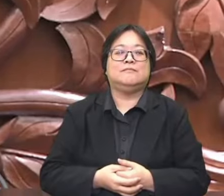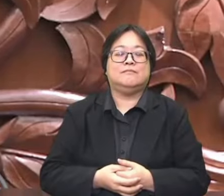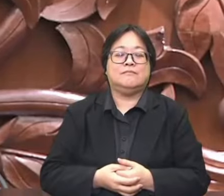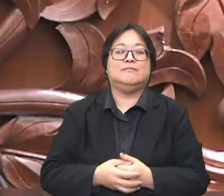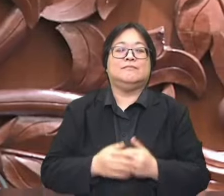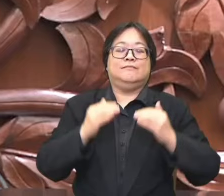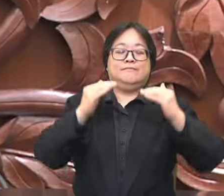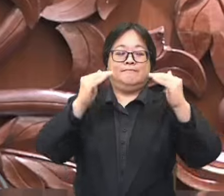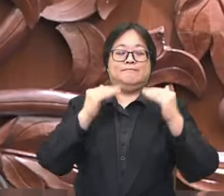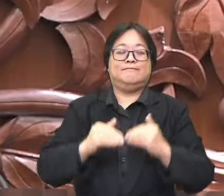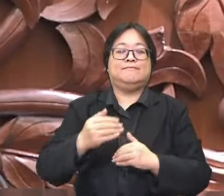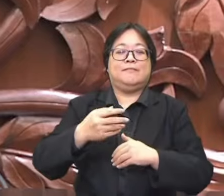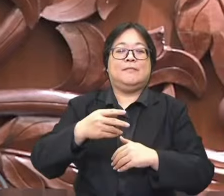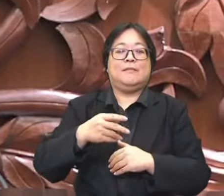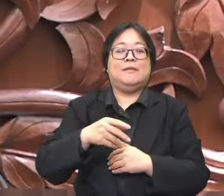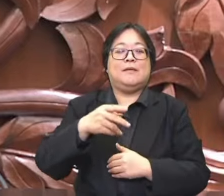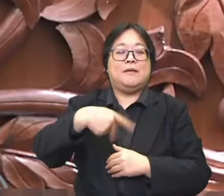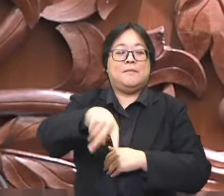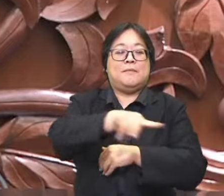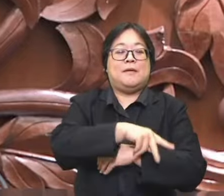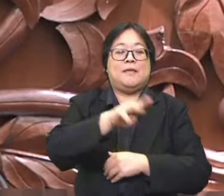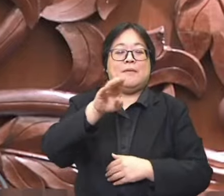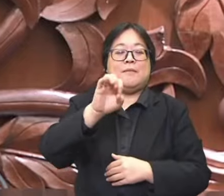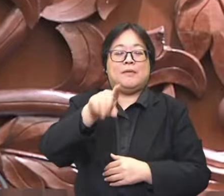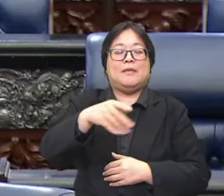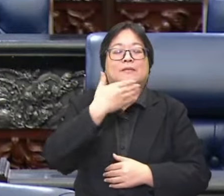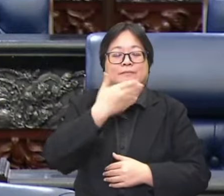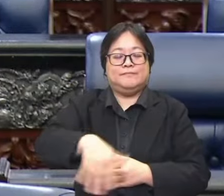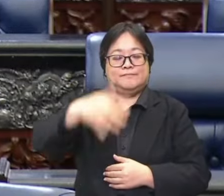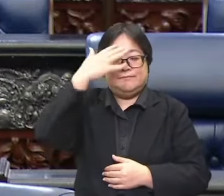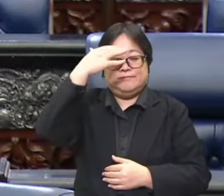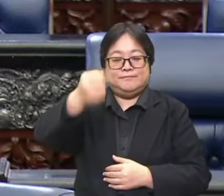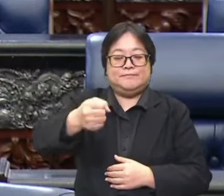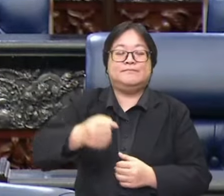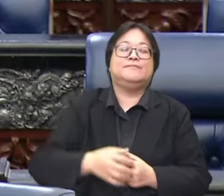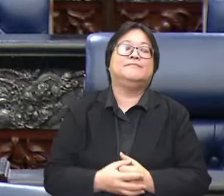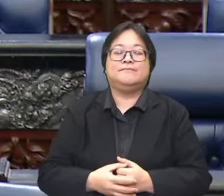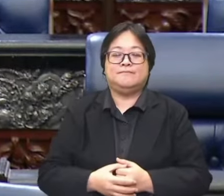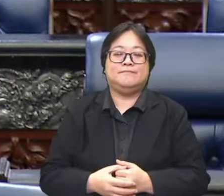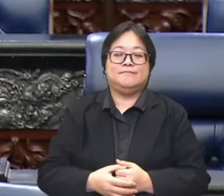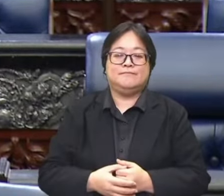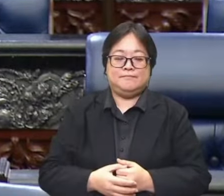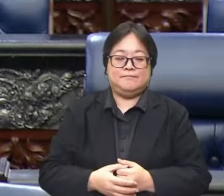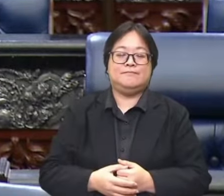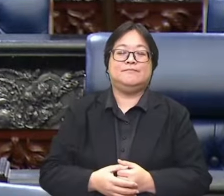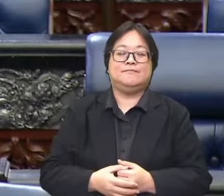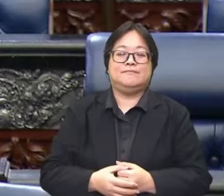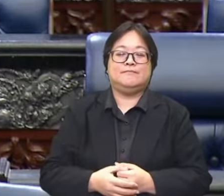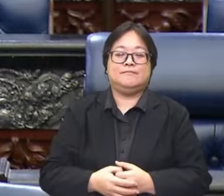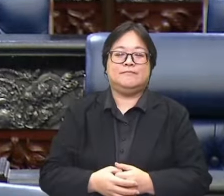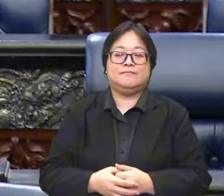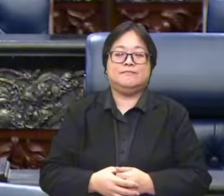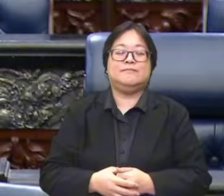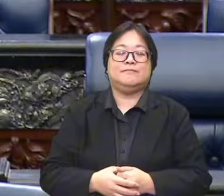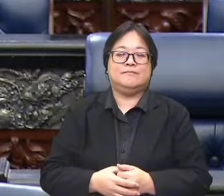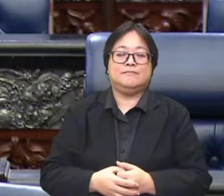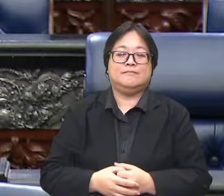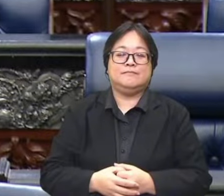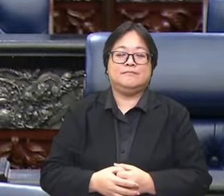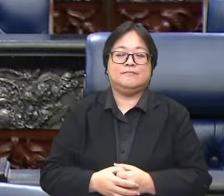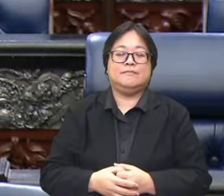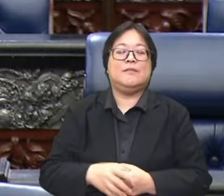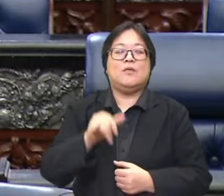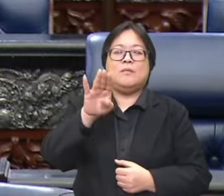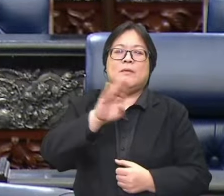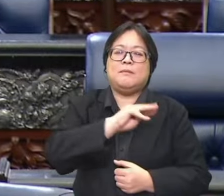Baik, Yang Berhormat Padang Besar. Assalamualaikum warahmatullahi wabarakatuh. Terima kasih Yang Ketua. Datuk Yang Betul. Yang